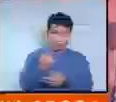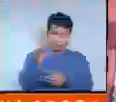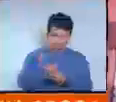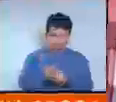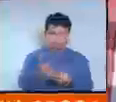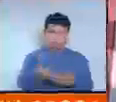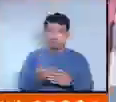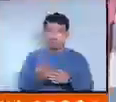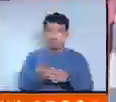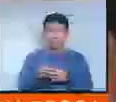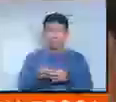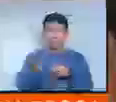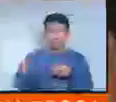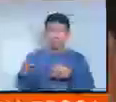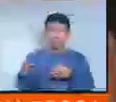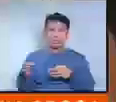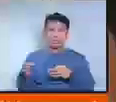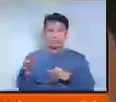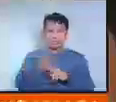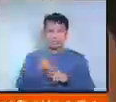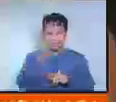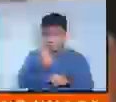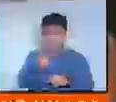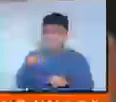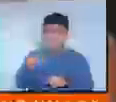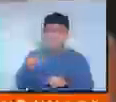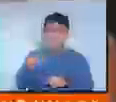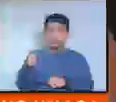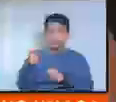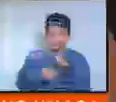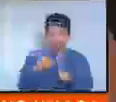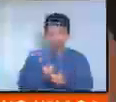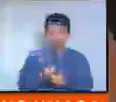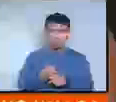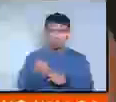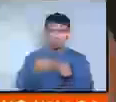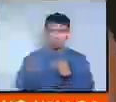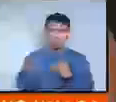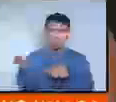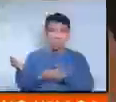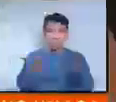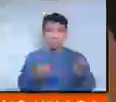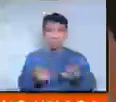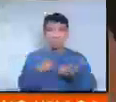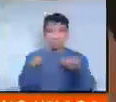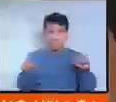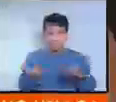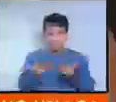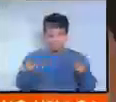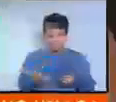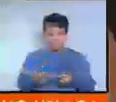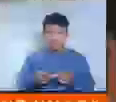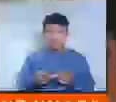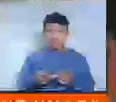yan, unextendable na yan. Bukas sa 10th anibersaryo ng Maguindanao Massacre ay magtutungo muli sa massacre site ang ilang kamag-anak